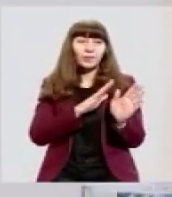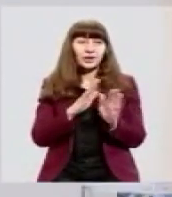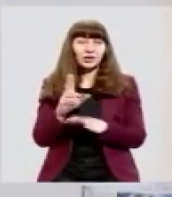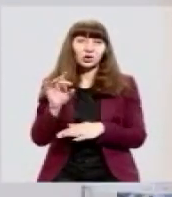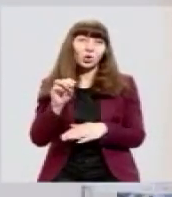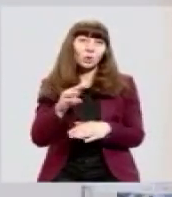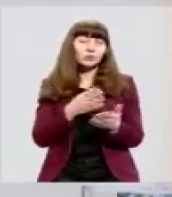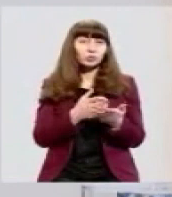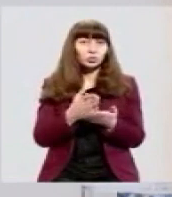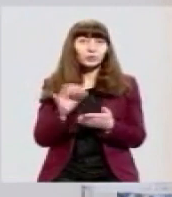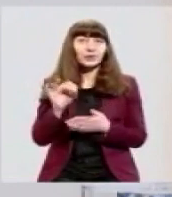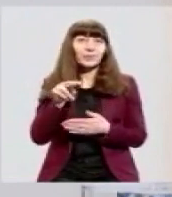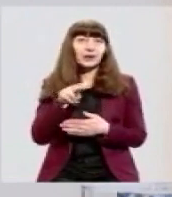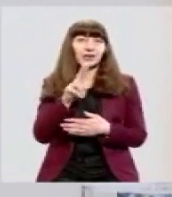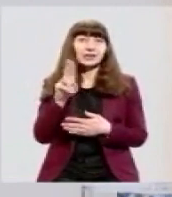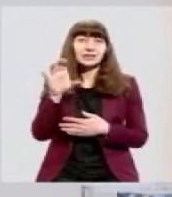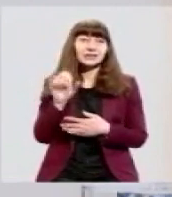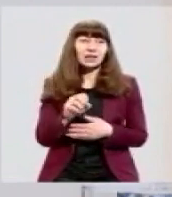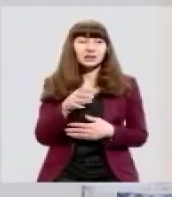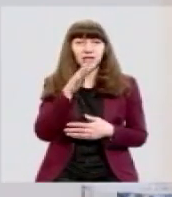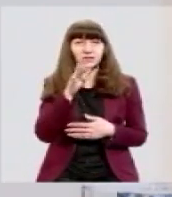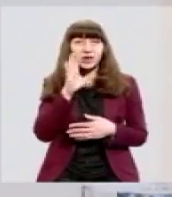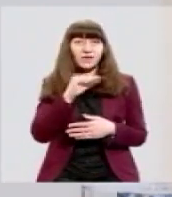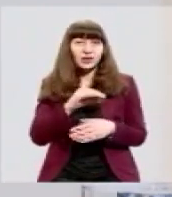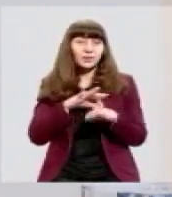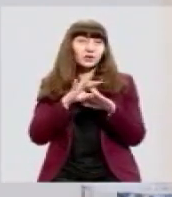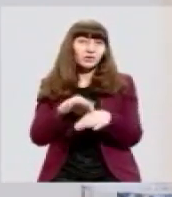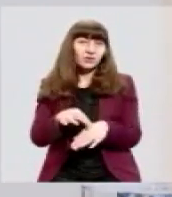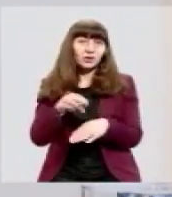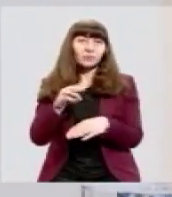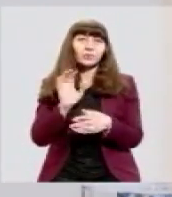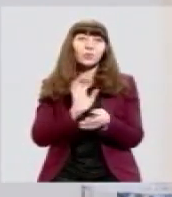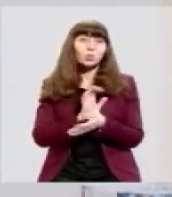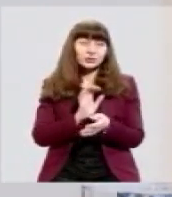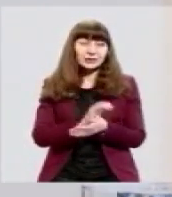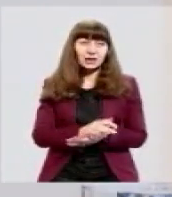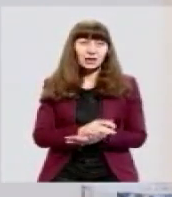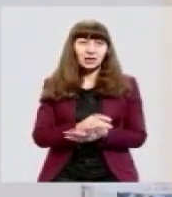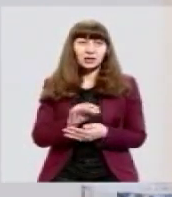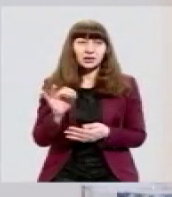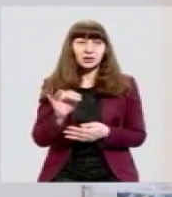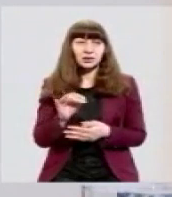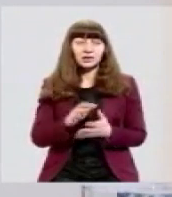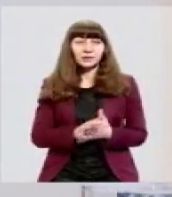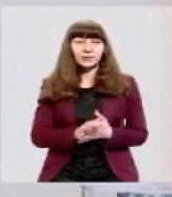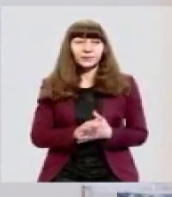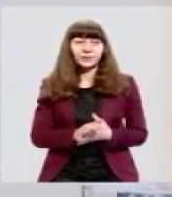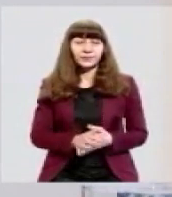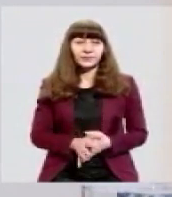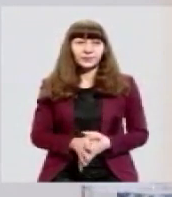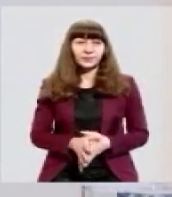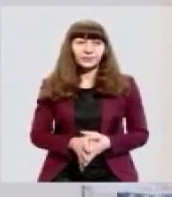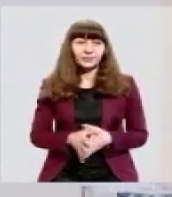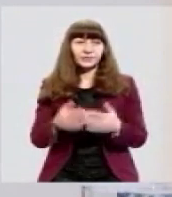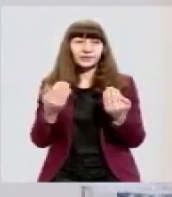служб и ПКСК за своевременный вывоз ТБО, а также как материально-доказательная база в рамках административного